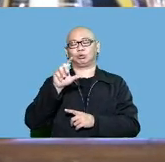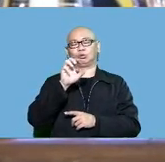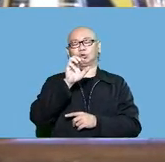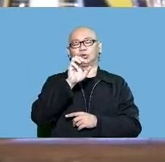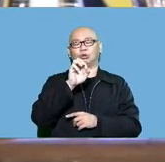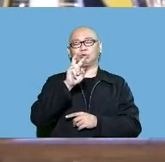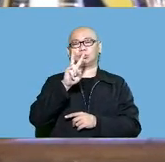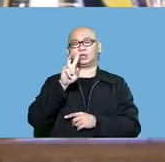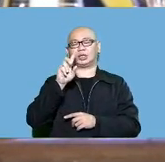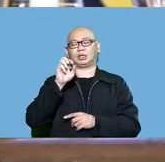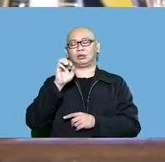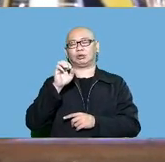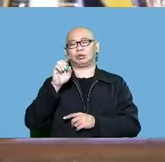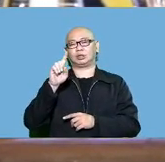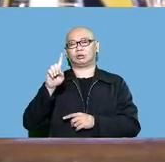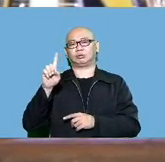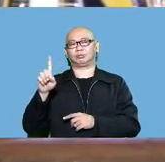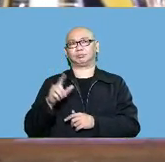1963-07-30-1987-02-1001,